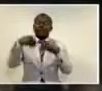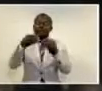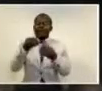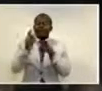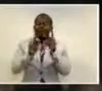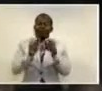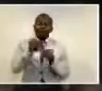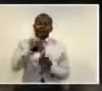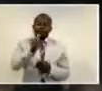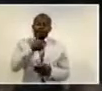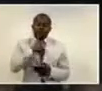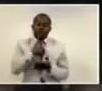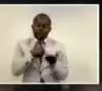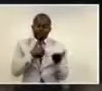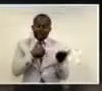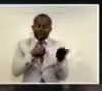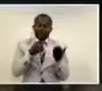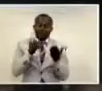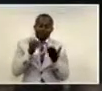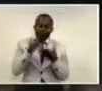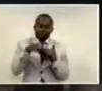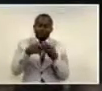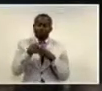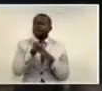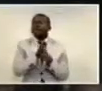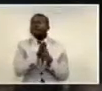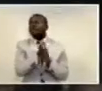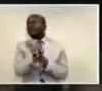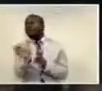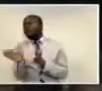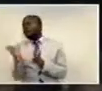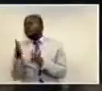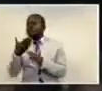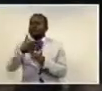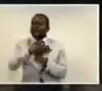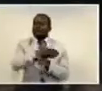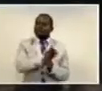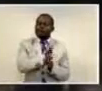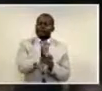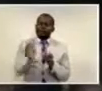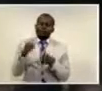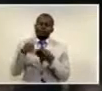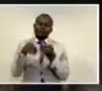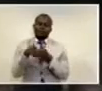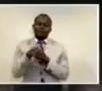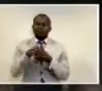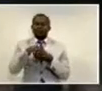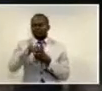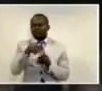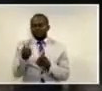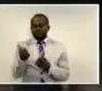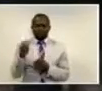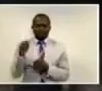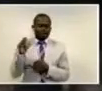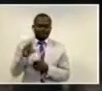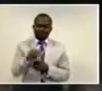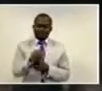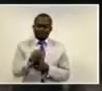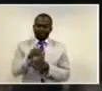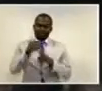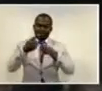bafite cyangwa se arabayobya abavana mu byo bafite bibabereye abajyana mu bindi ariko ibyo